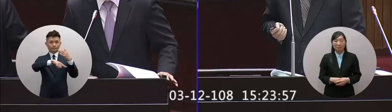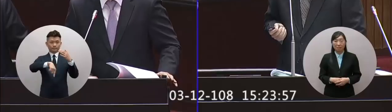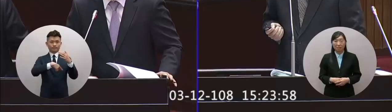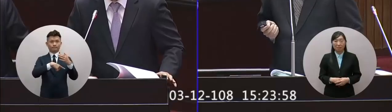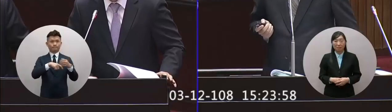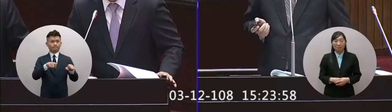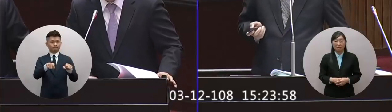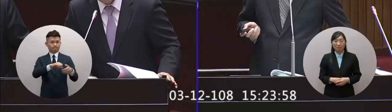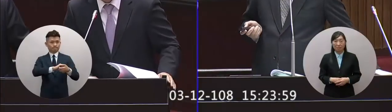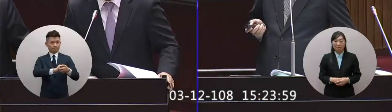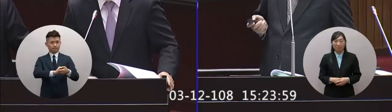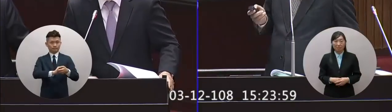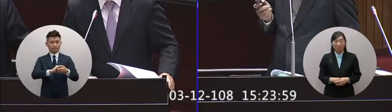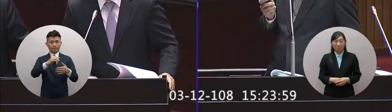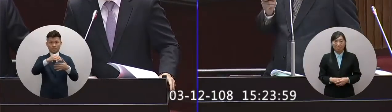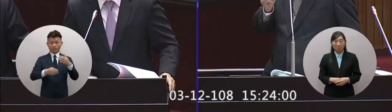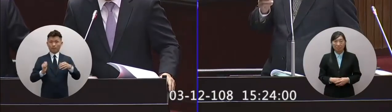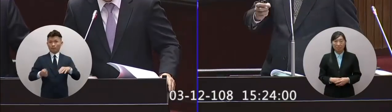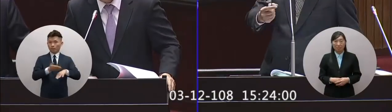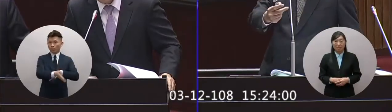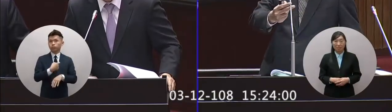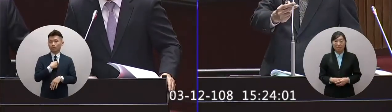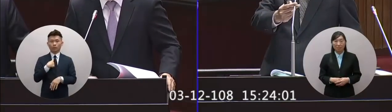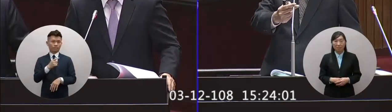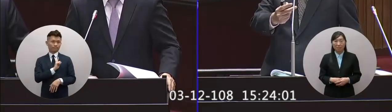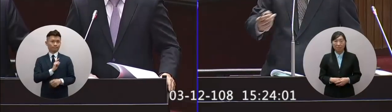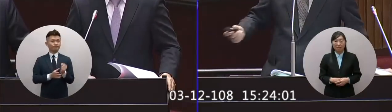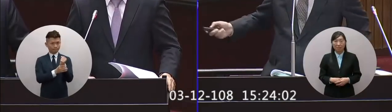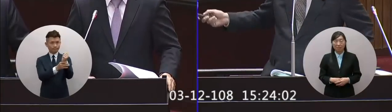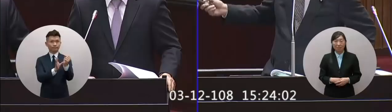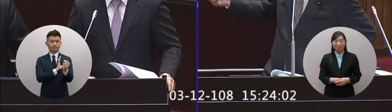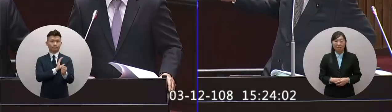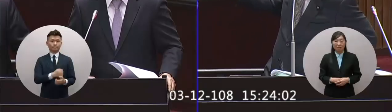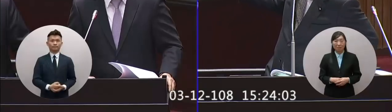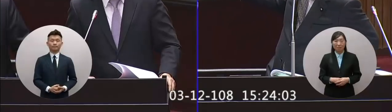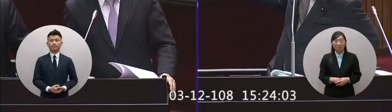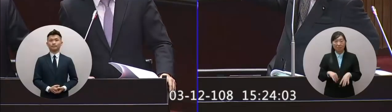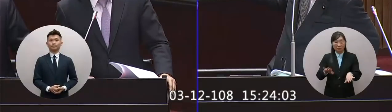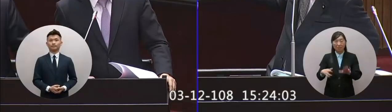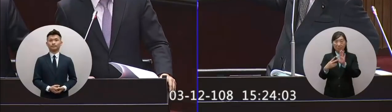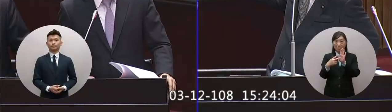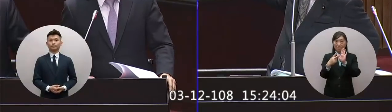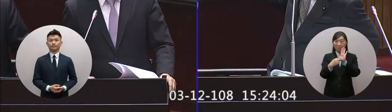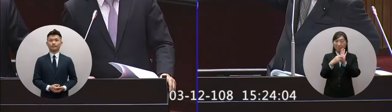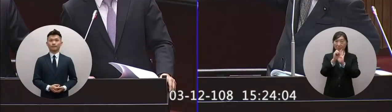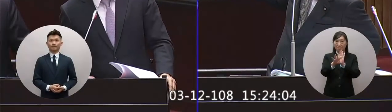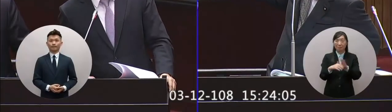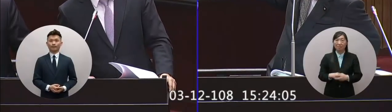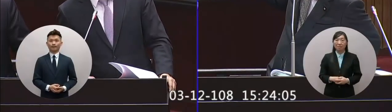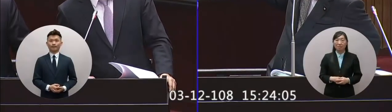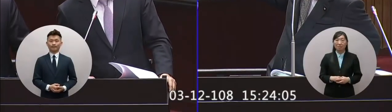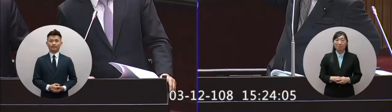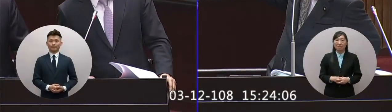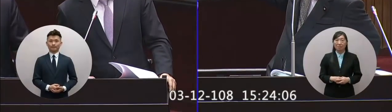定这一个哈、哦，要通过这个条例啊，我自己是支持的。 好、哦，那我现在跟你讲。现